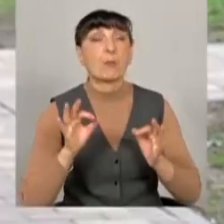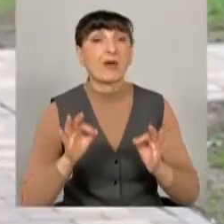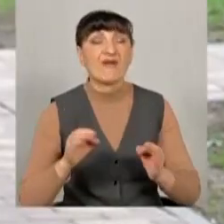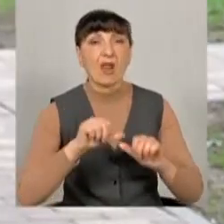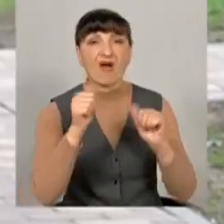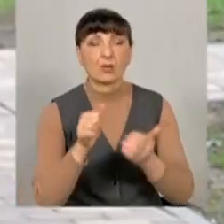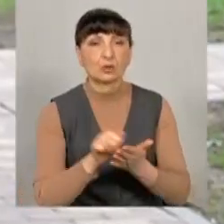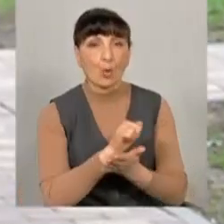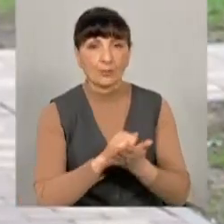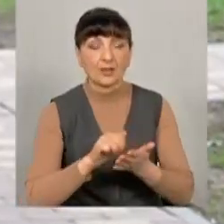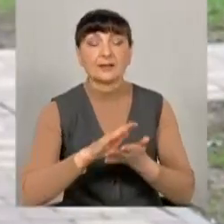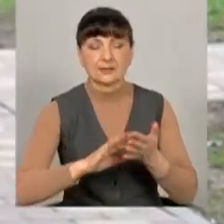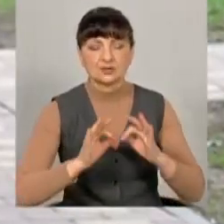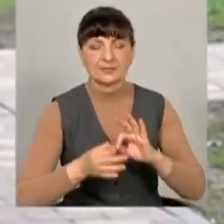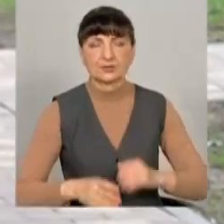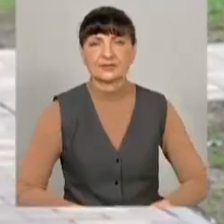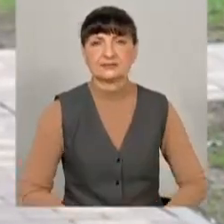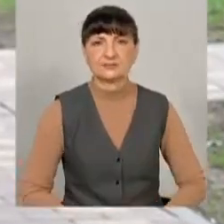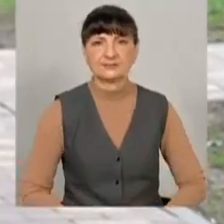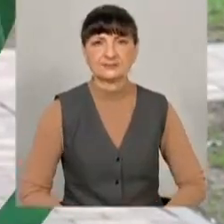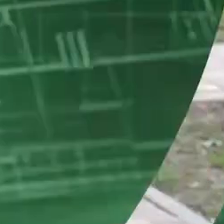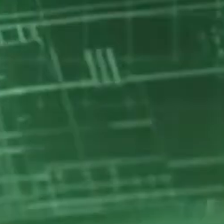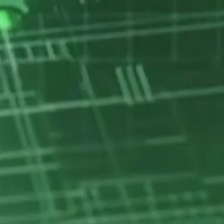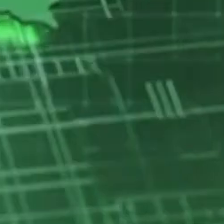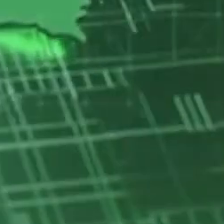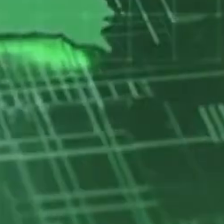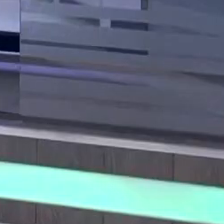оформить документы, выясняла я, Дина Жанабекова.